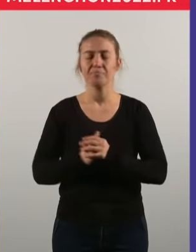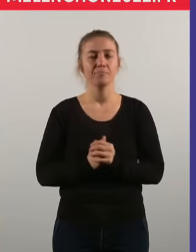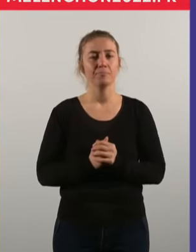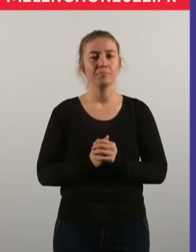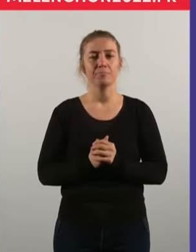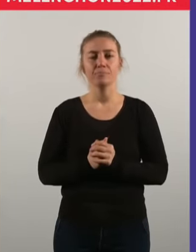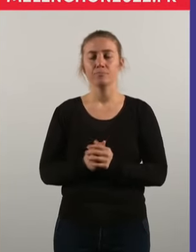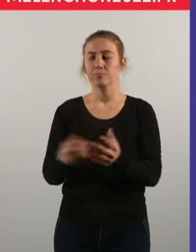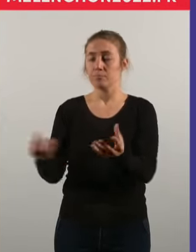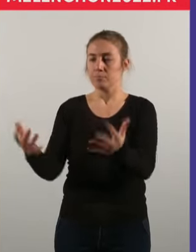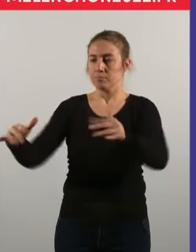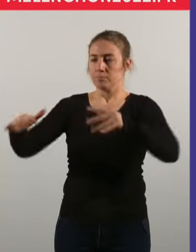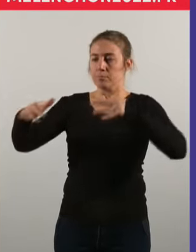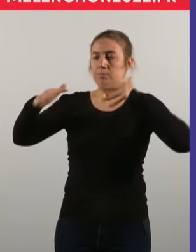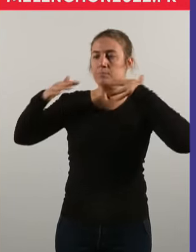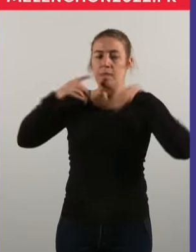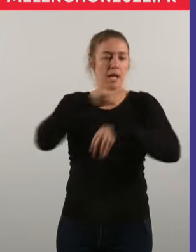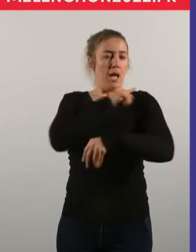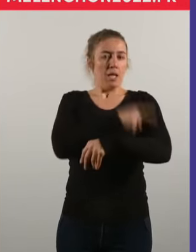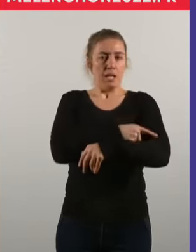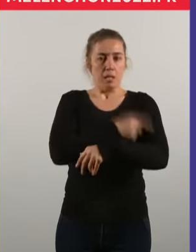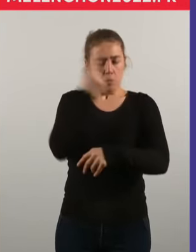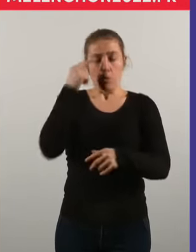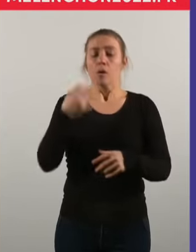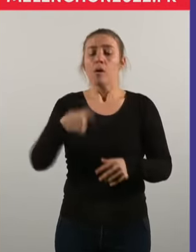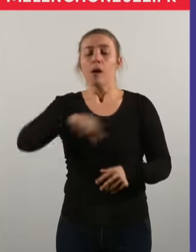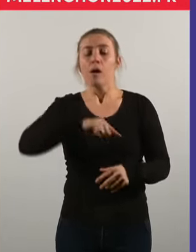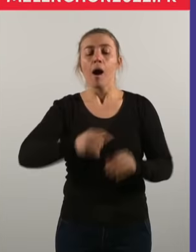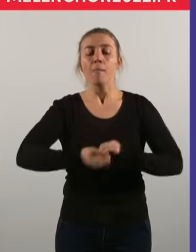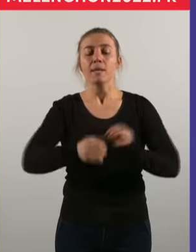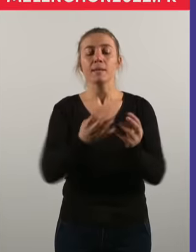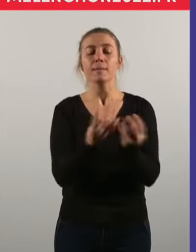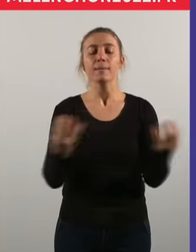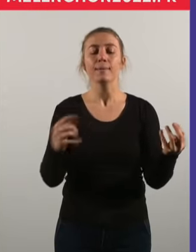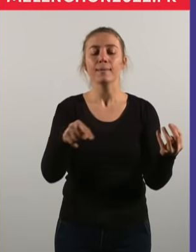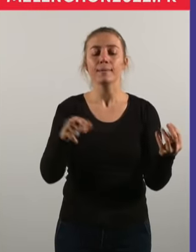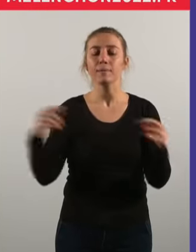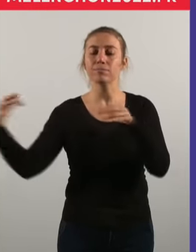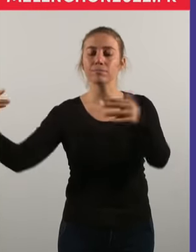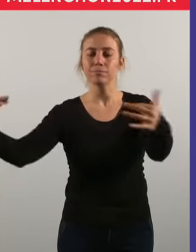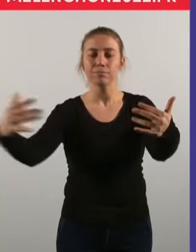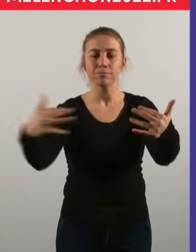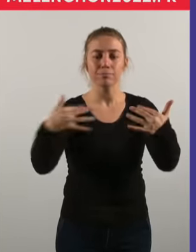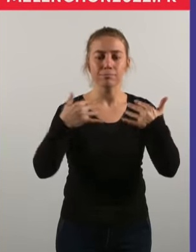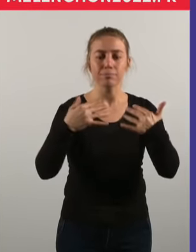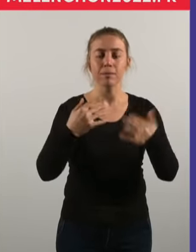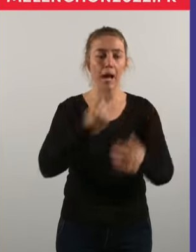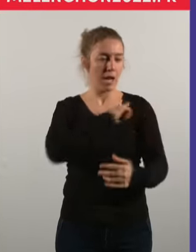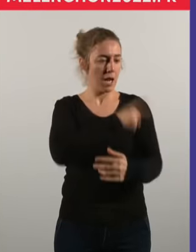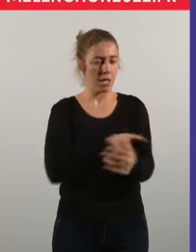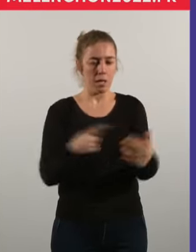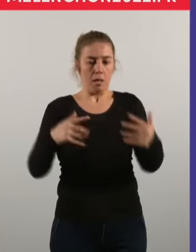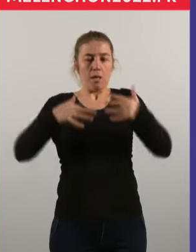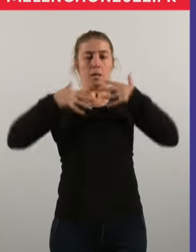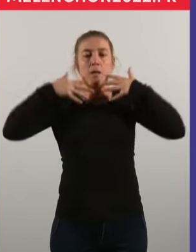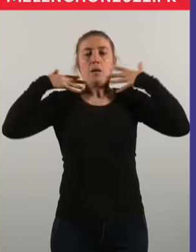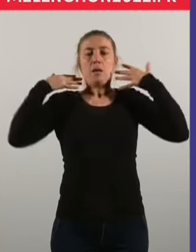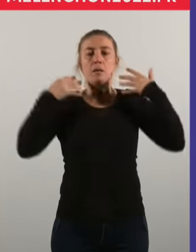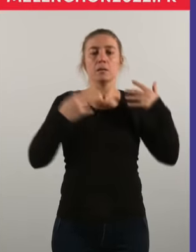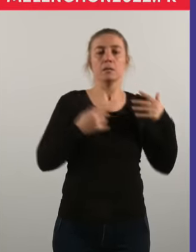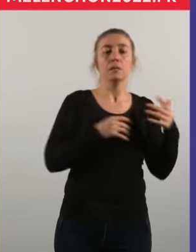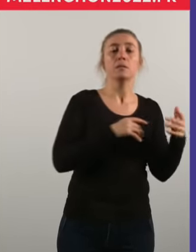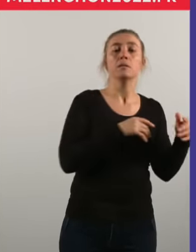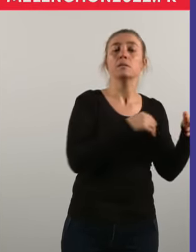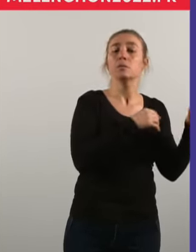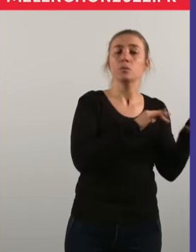moi d'abord, aux copains qui sont là au premier rang. Vous donnez une énergie à nous, vous donnez de l'énergie à tous les gens qui vous voient,